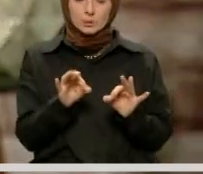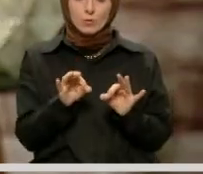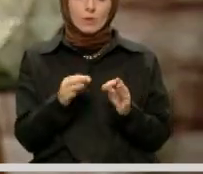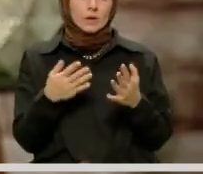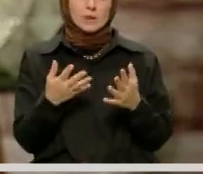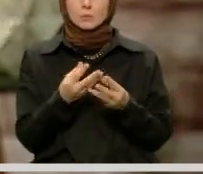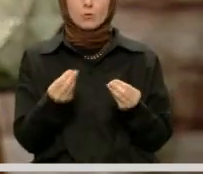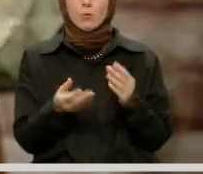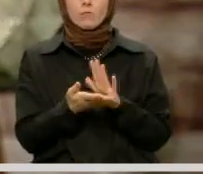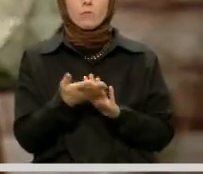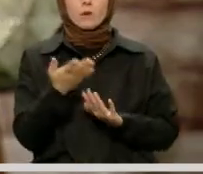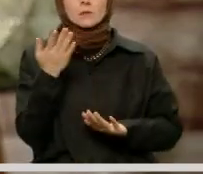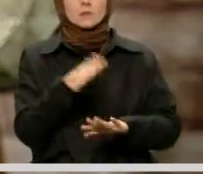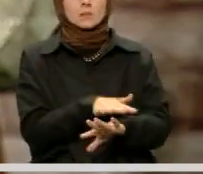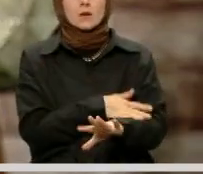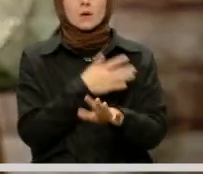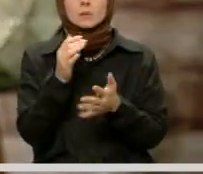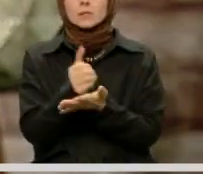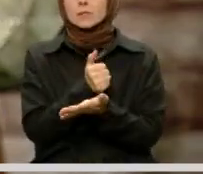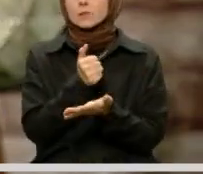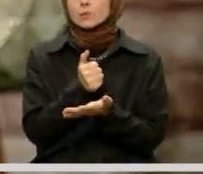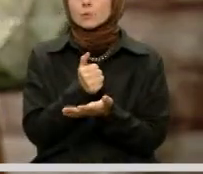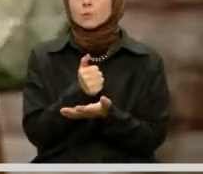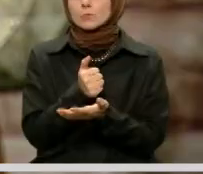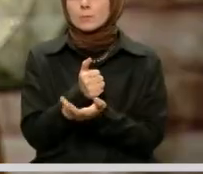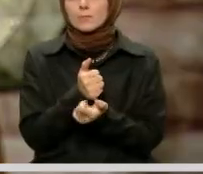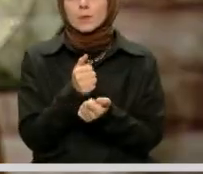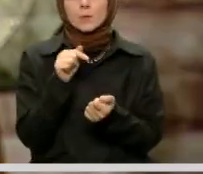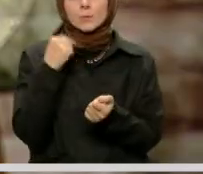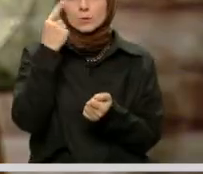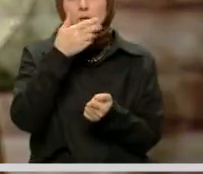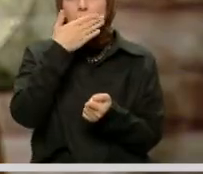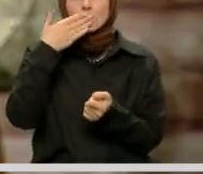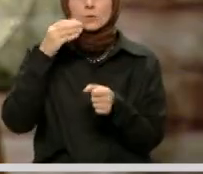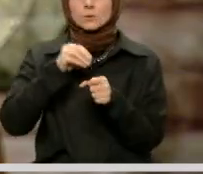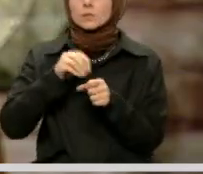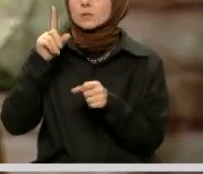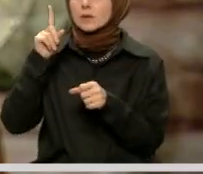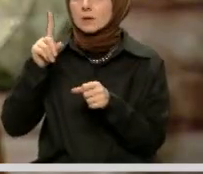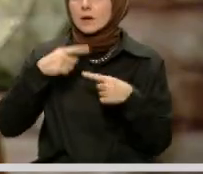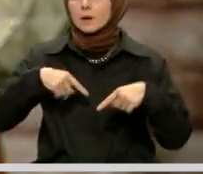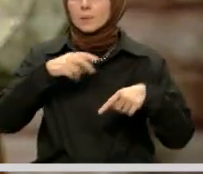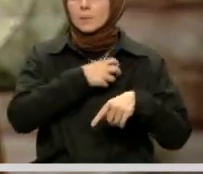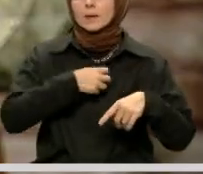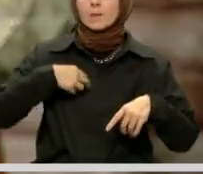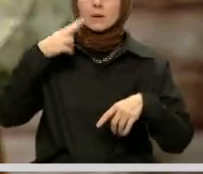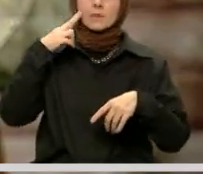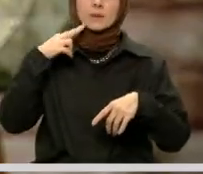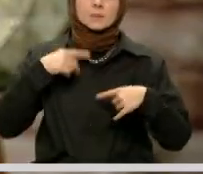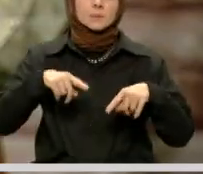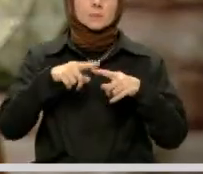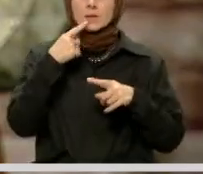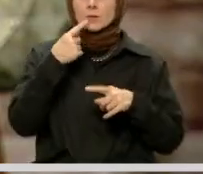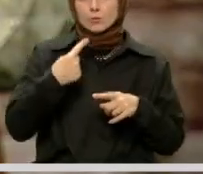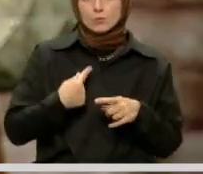bilemiyoruz. Ne kadar katlandığını bilemiyoruz. O yüzden oruç için Rabbimiz, yani bir kutsi hadiste peygamberimiz bize bildiriyor. Kulumun